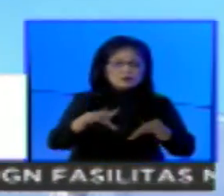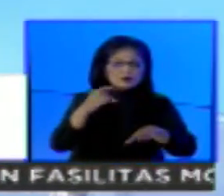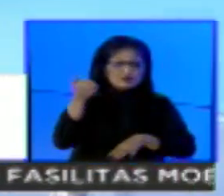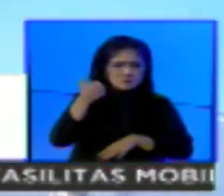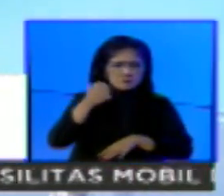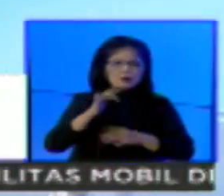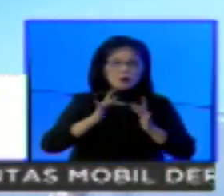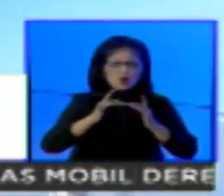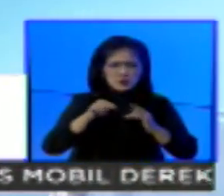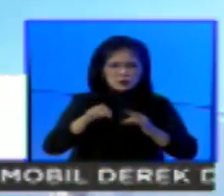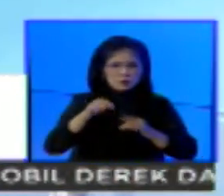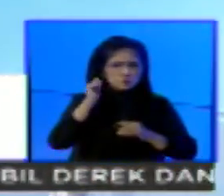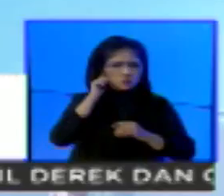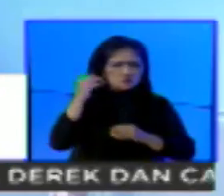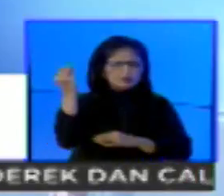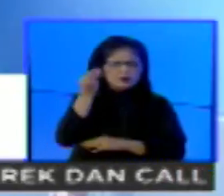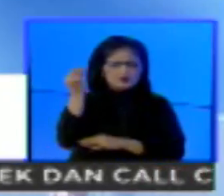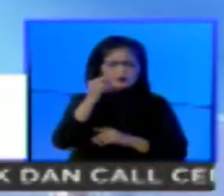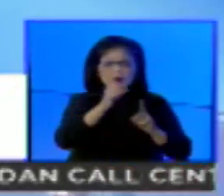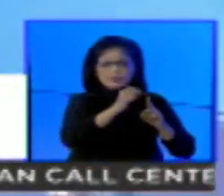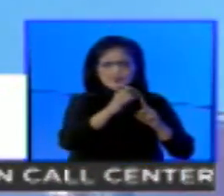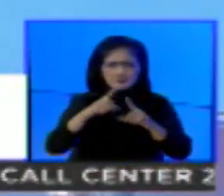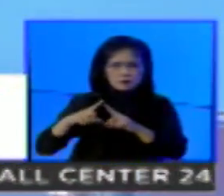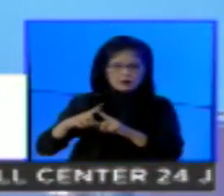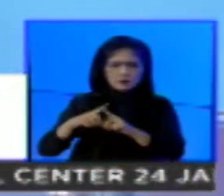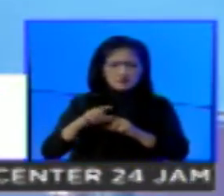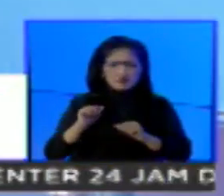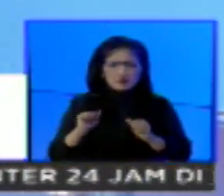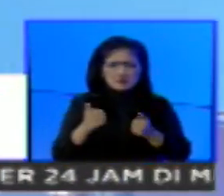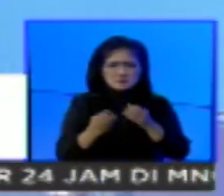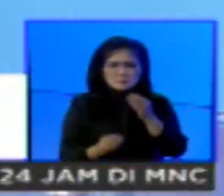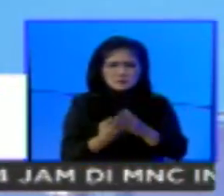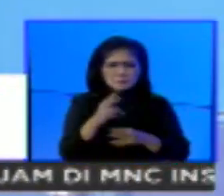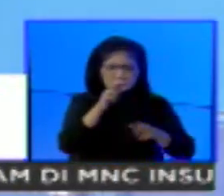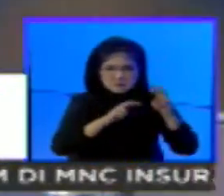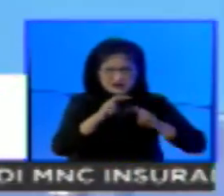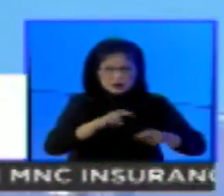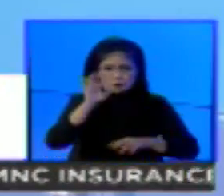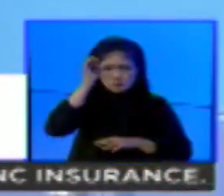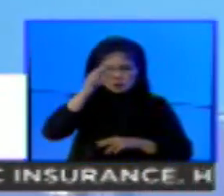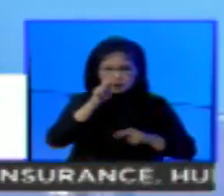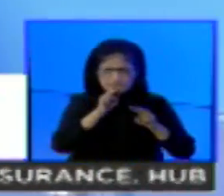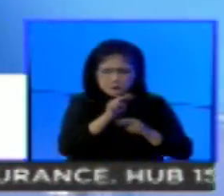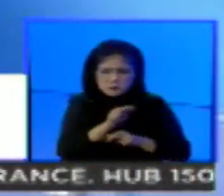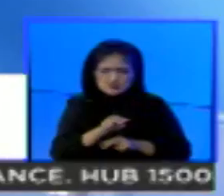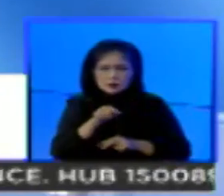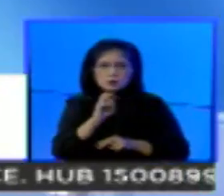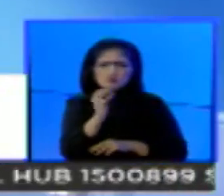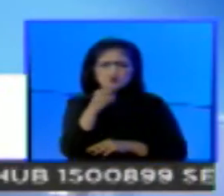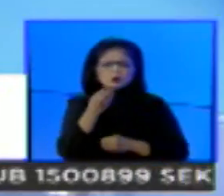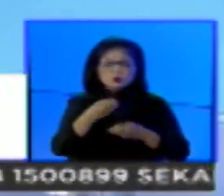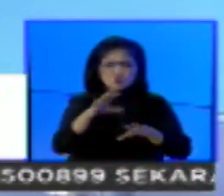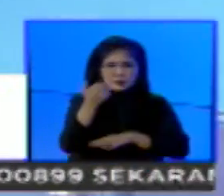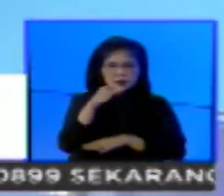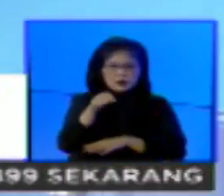Sony Dewangga yang melibatkan finalis Putri Pariwisata. Hasil pengembangan penyidikan, polisi memeriksa bos muncikari yang diduga